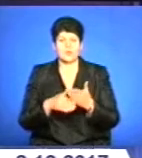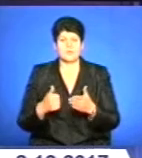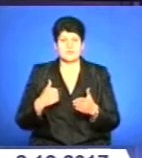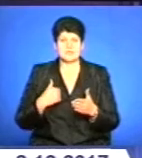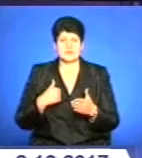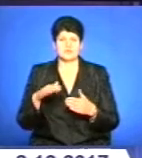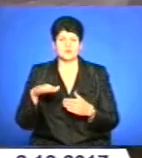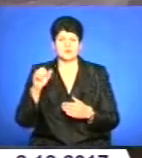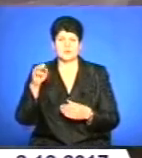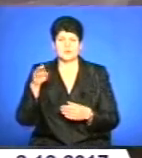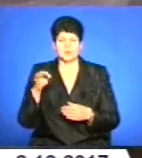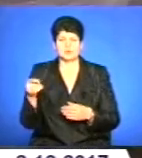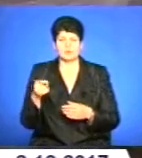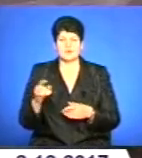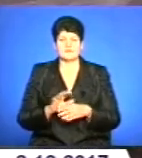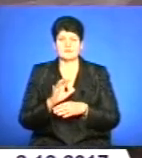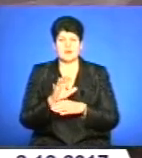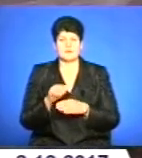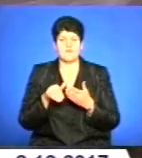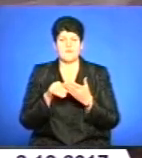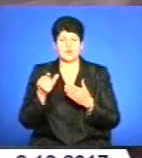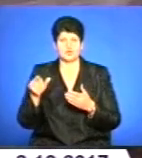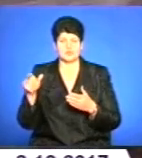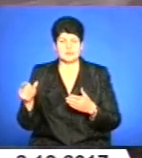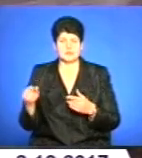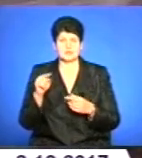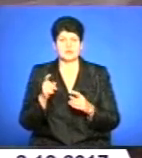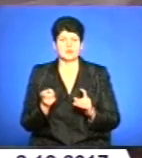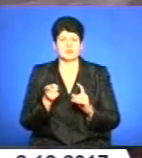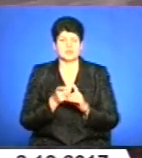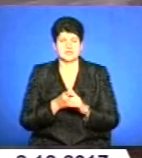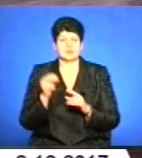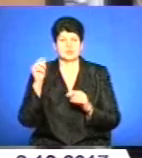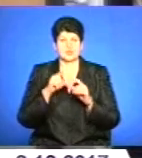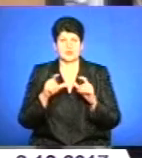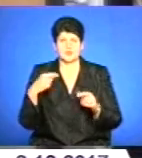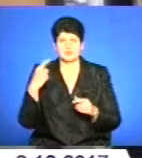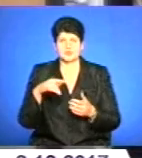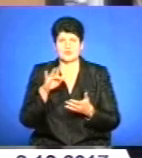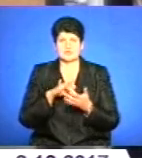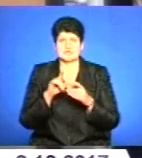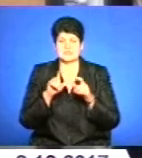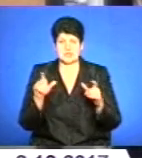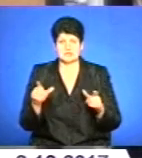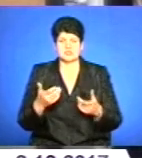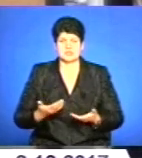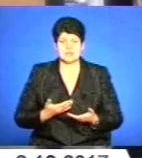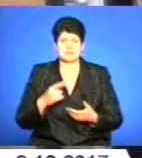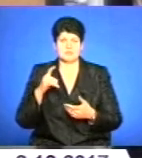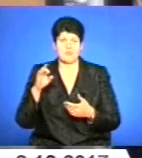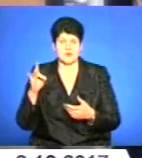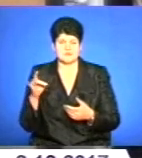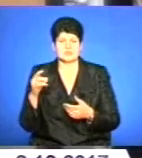Тернополя відправили волонтери козацько-десантного осередку. До неї долучилися школярі обласного центру, жителі Зборівського, Збараського